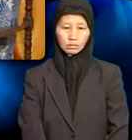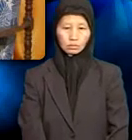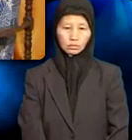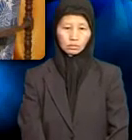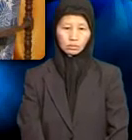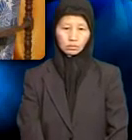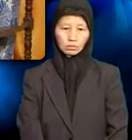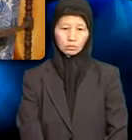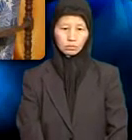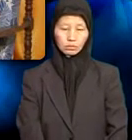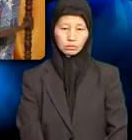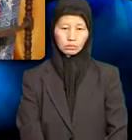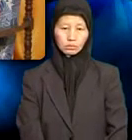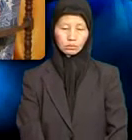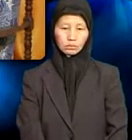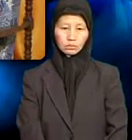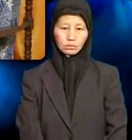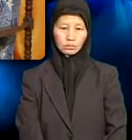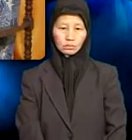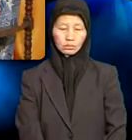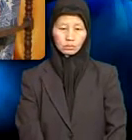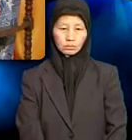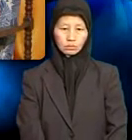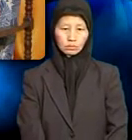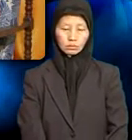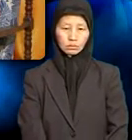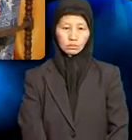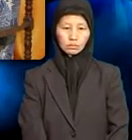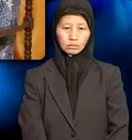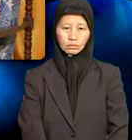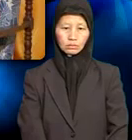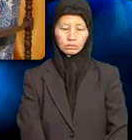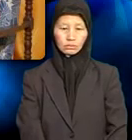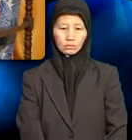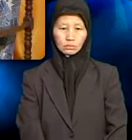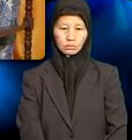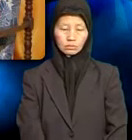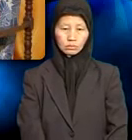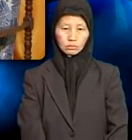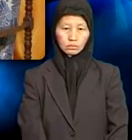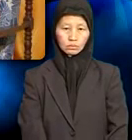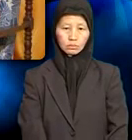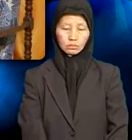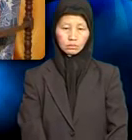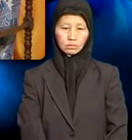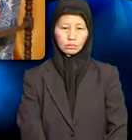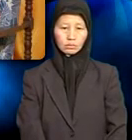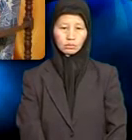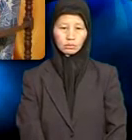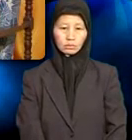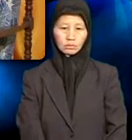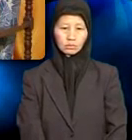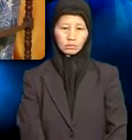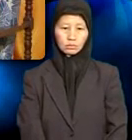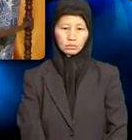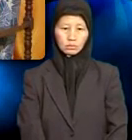Subhana. Allahu akbar. Rabbi ighfirli warhamni wajibni warhamni wazuqni wahdini warhamni.